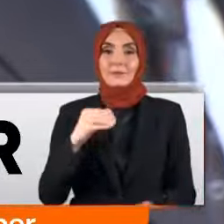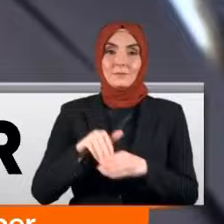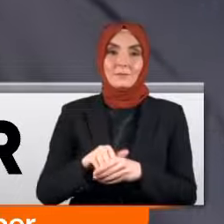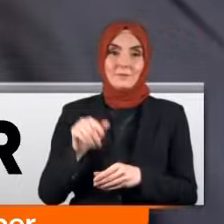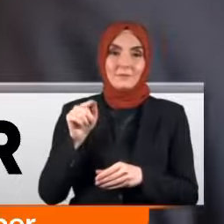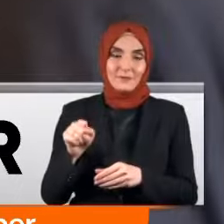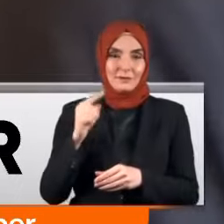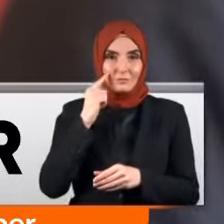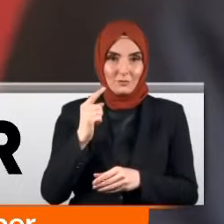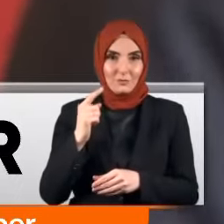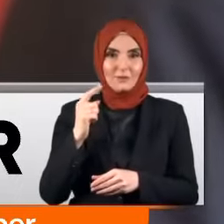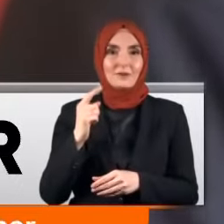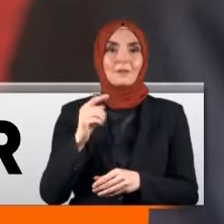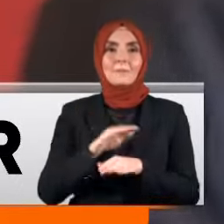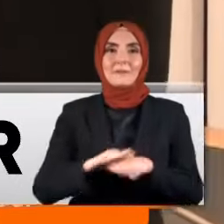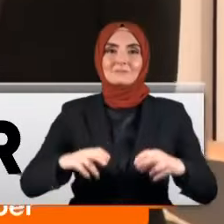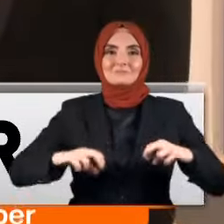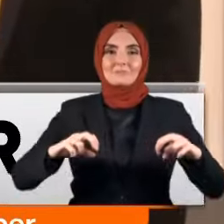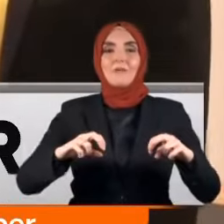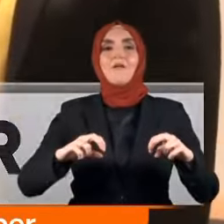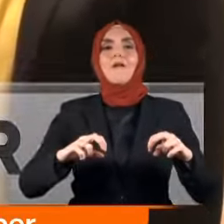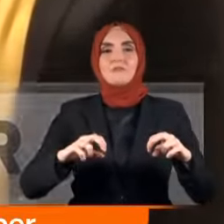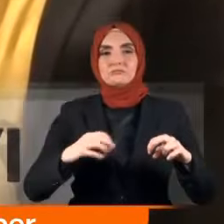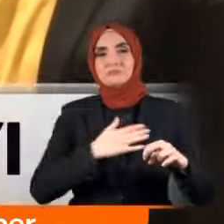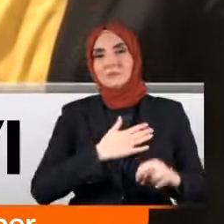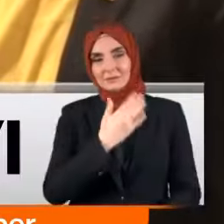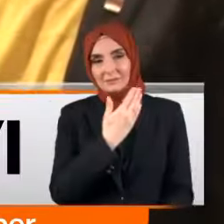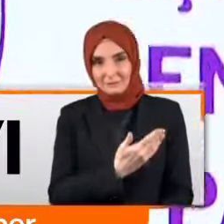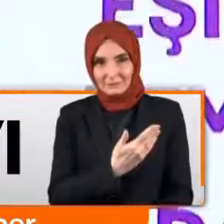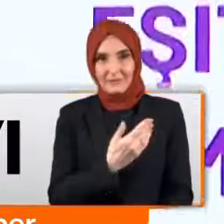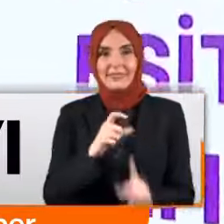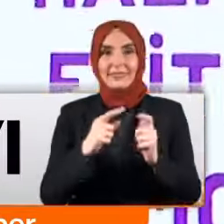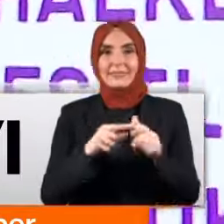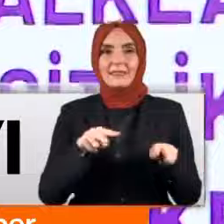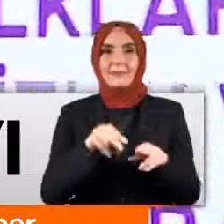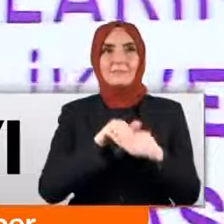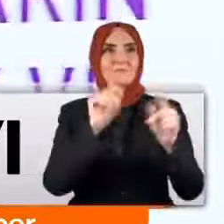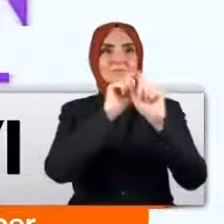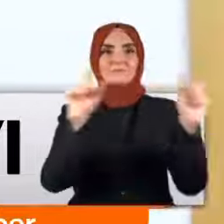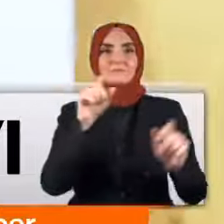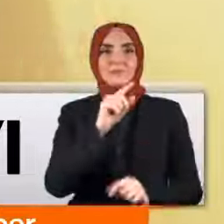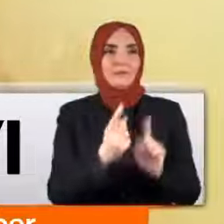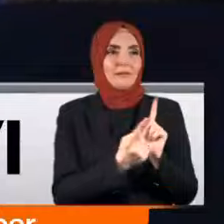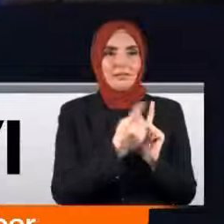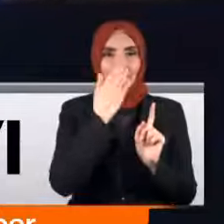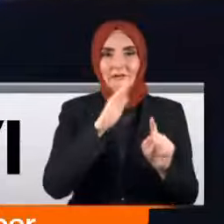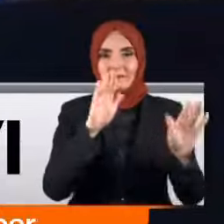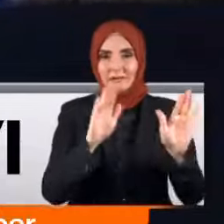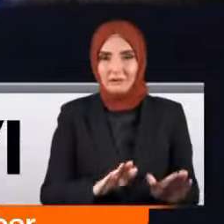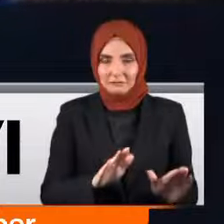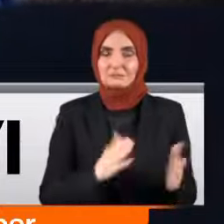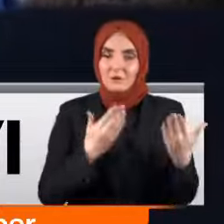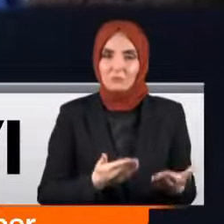masaya oturamayan CHP'nin elinde bir tek DEM Parti kaldı. Haliyle taviz kesesinin ağzı sonuna kadar açıldı.